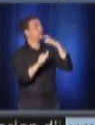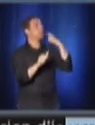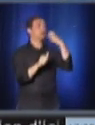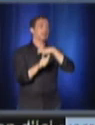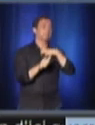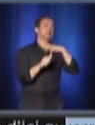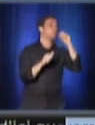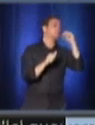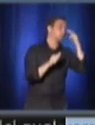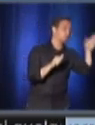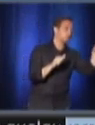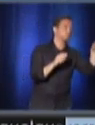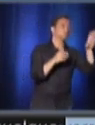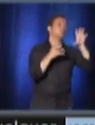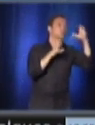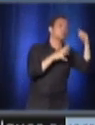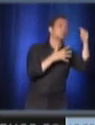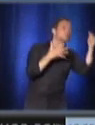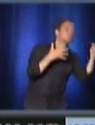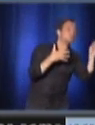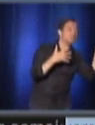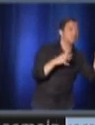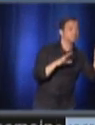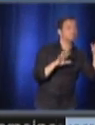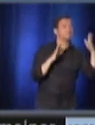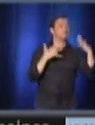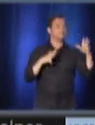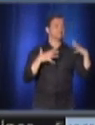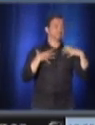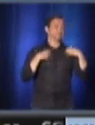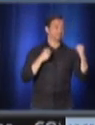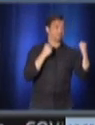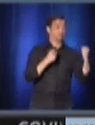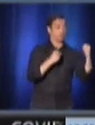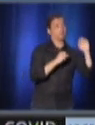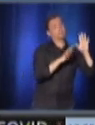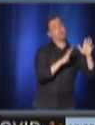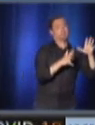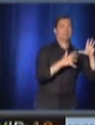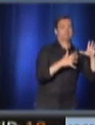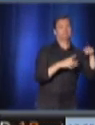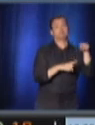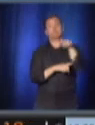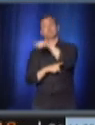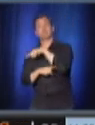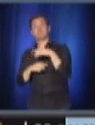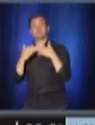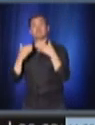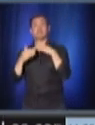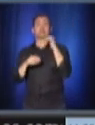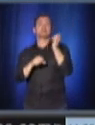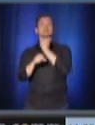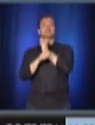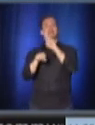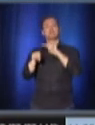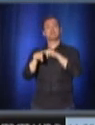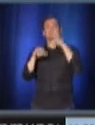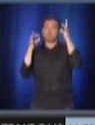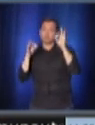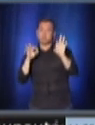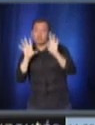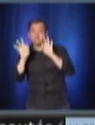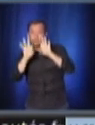une complication, n'est pas la même. Donc, c'est le choix du Québec. C'est le choix de nos experts, de l'Institut national, compte tenu aussi, je vous